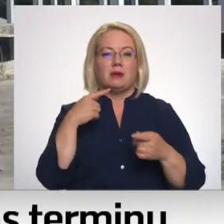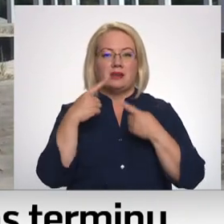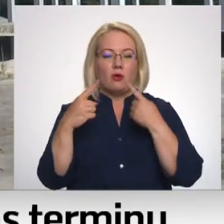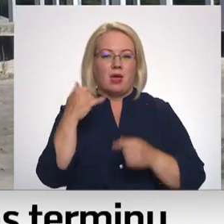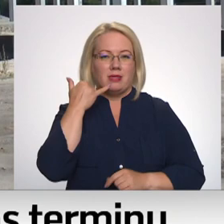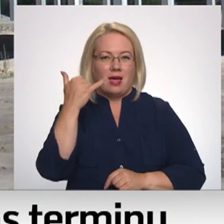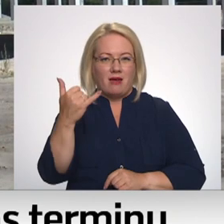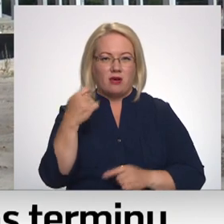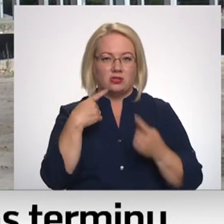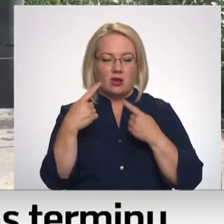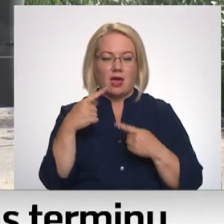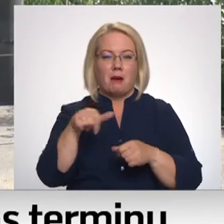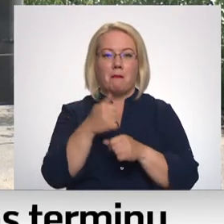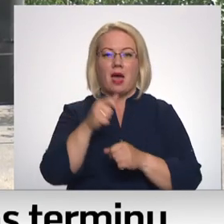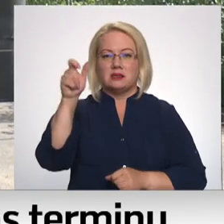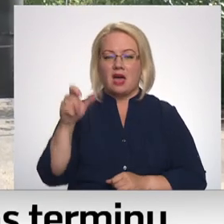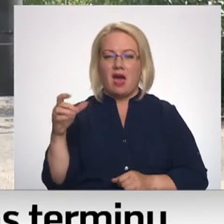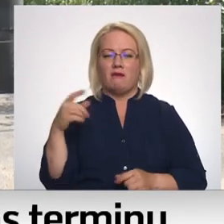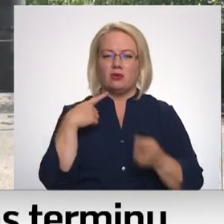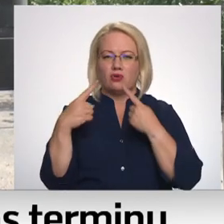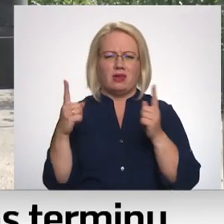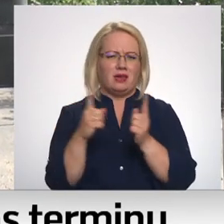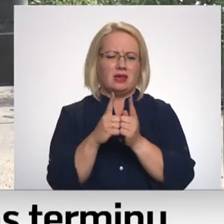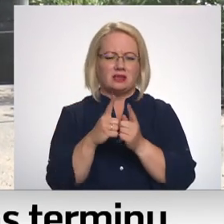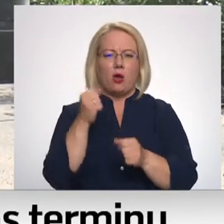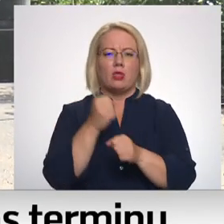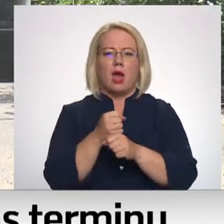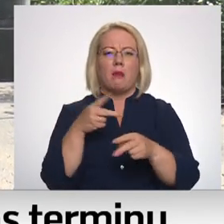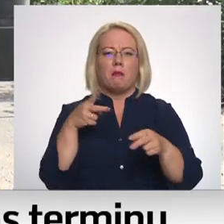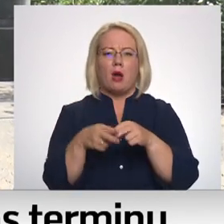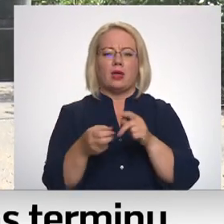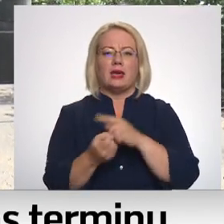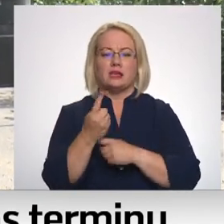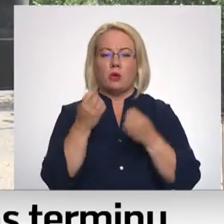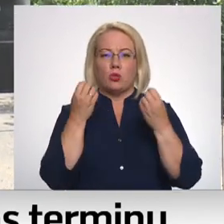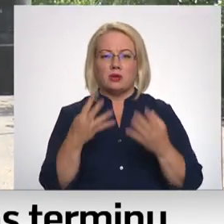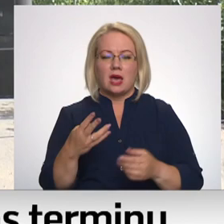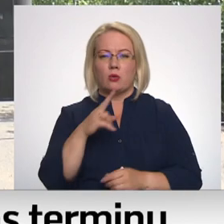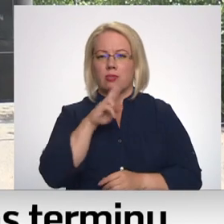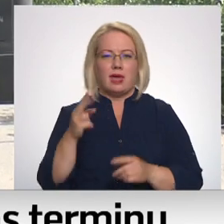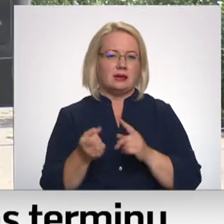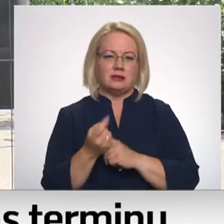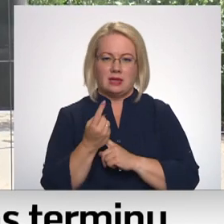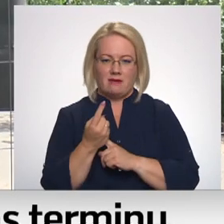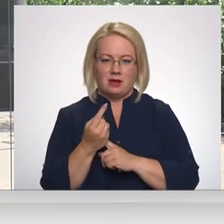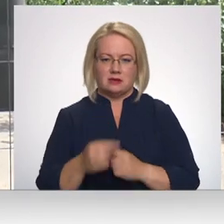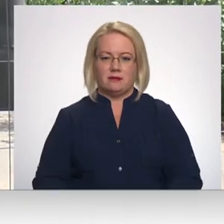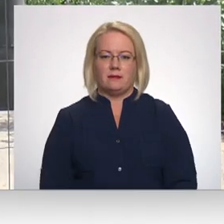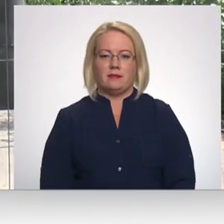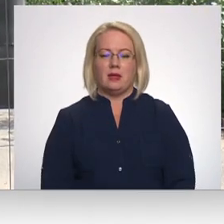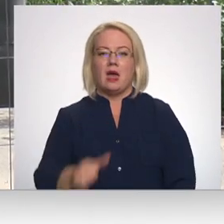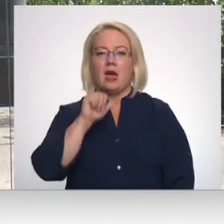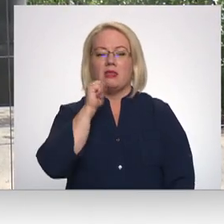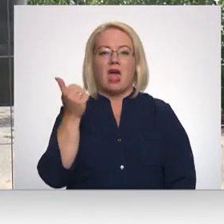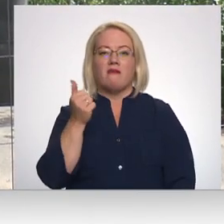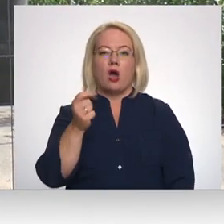uzņēmumu norādīto pārstāvi gan bija ļoti īsa, un darbu pārtraukšanas iemeslus noskaidrot tā arī neizdevās. Nevaru